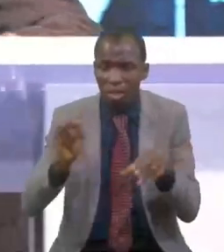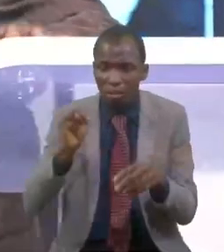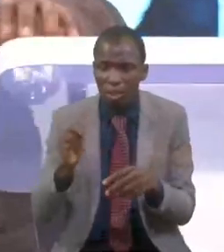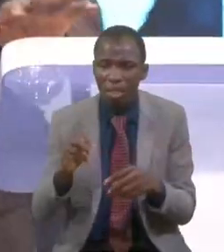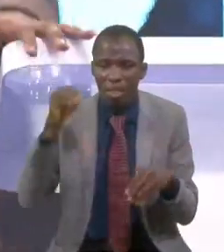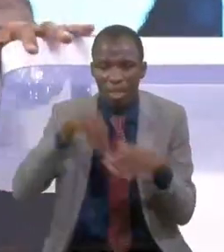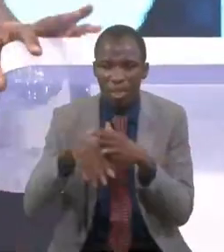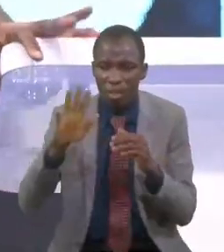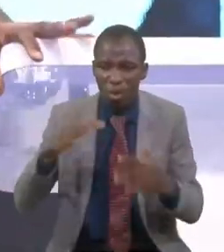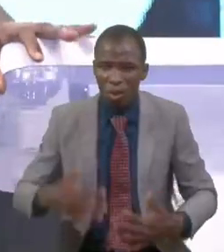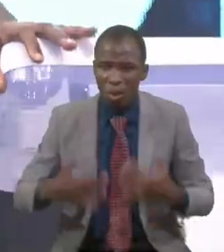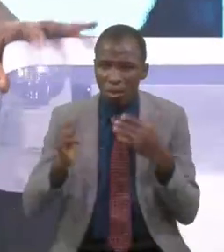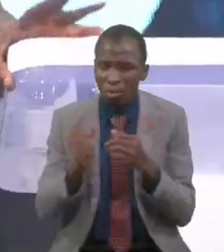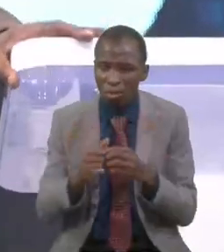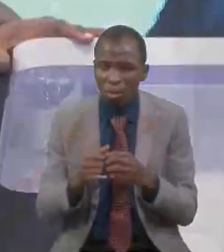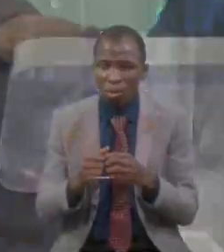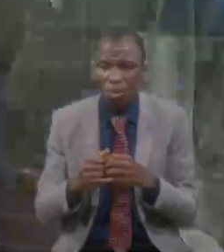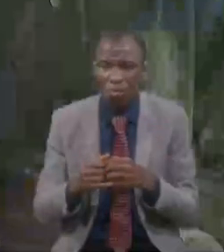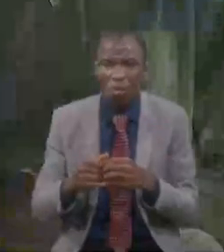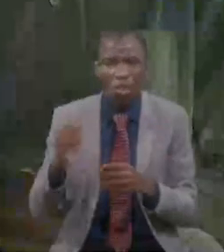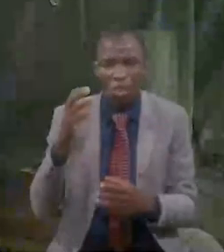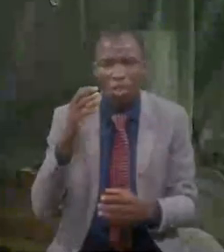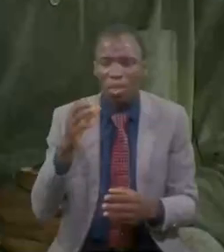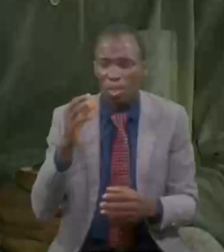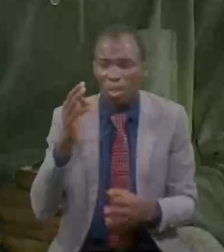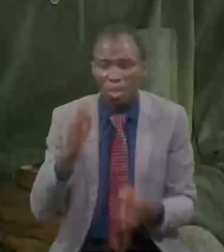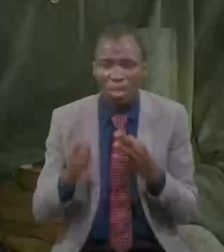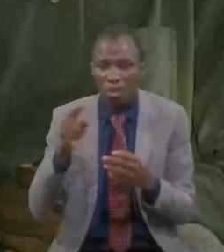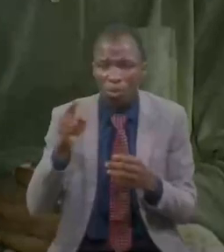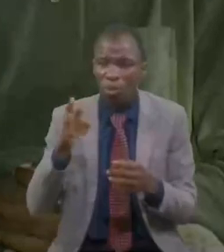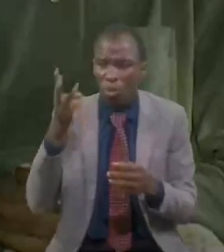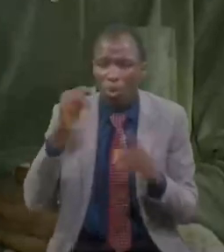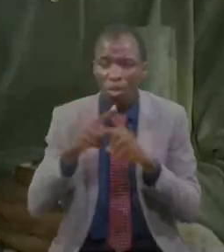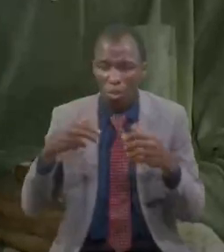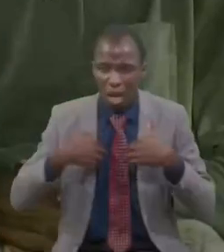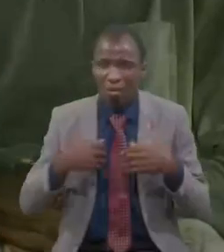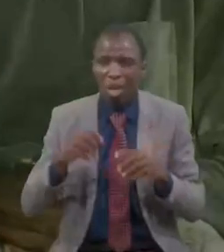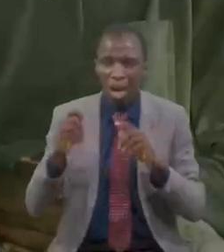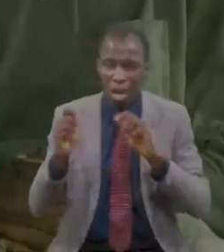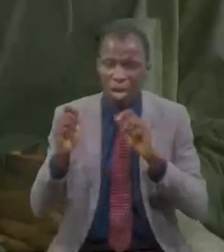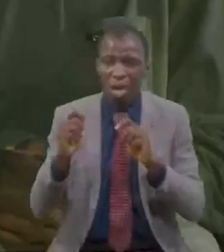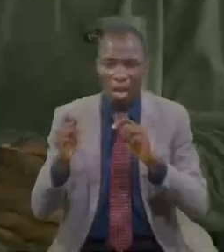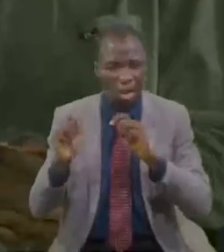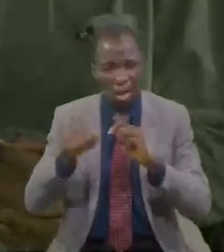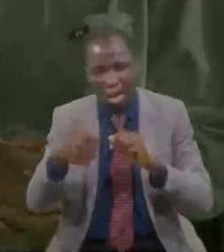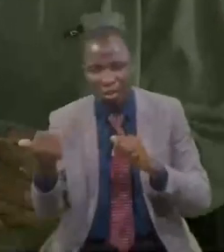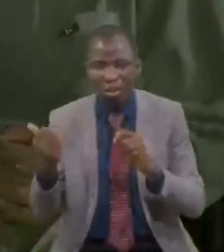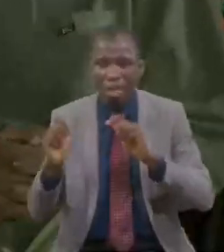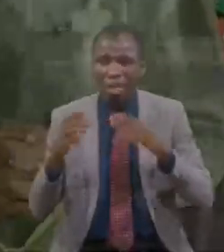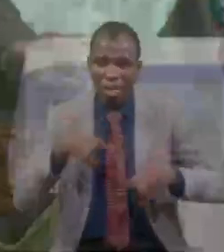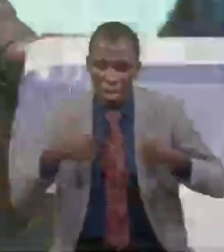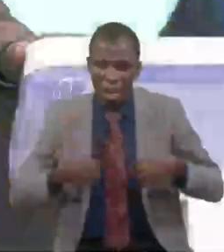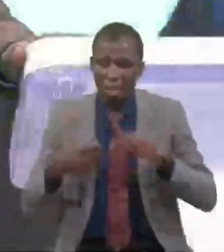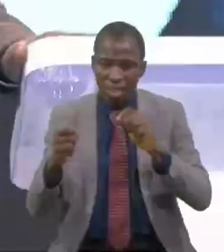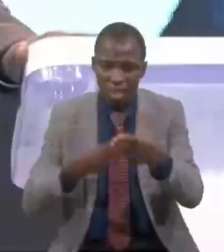ôter votre cœur et avoir une greffe de cœur